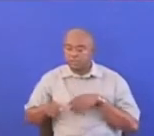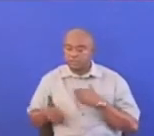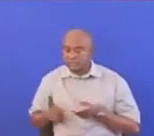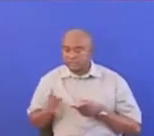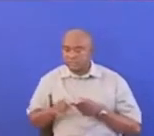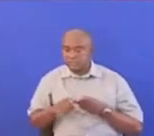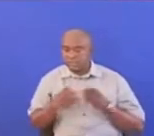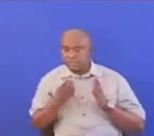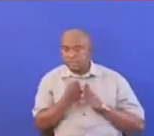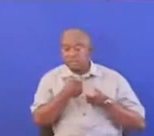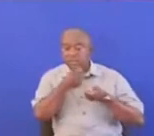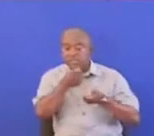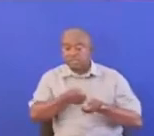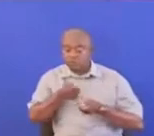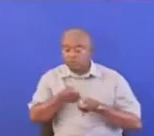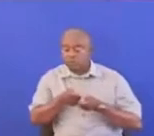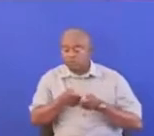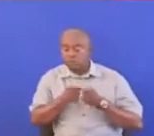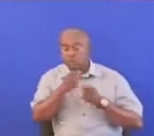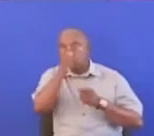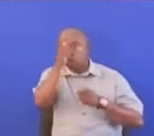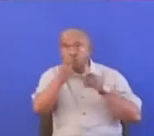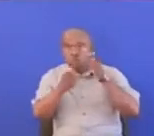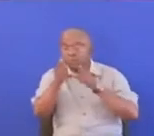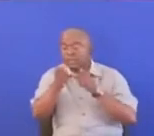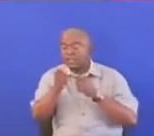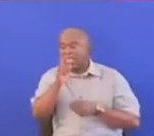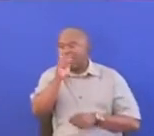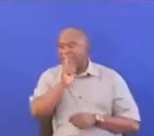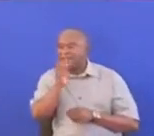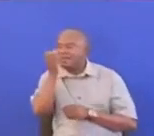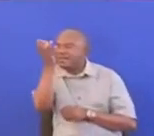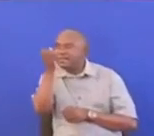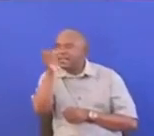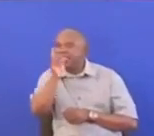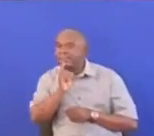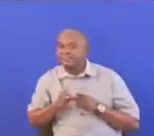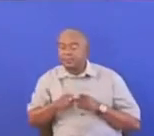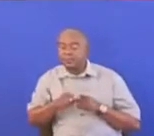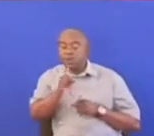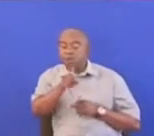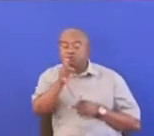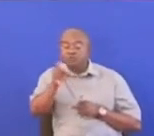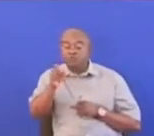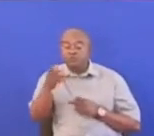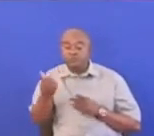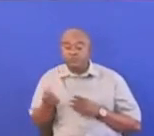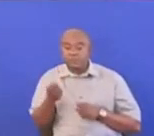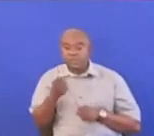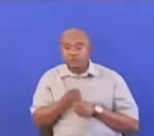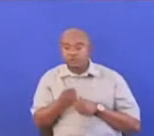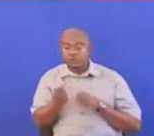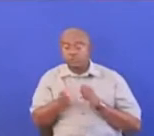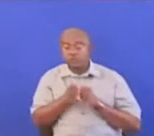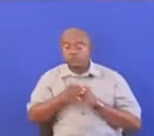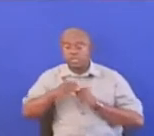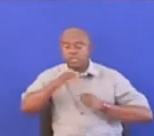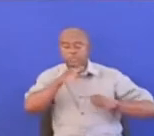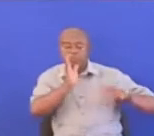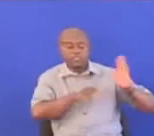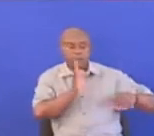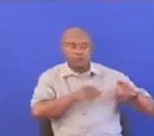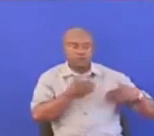ikiwa pamoja na kulima asali, ikiwa pamoja na uvuvi na kufanya shughuli zao za matambiko.